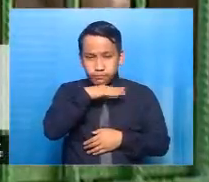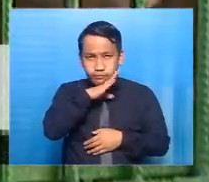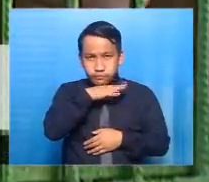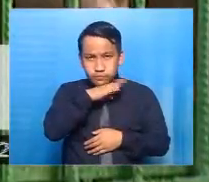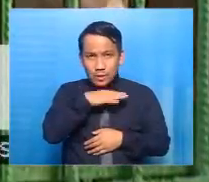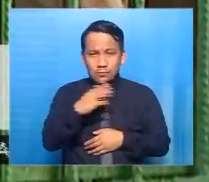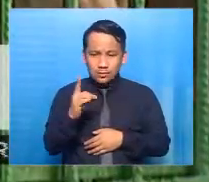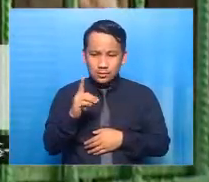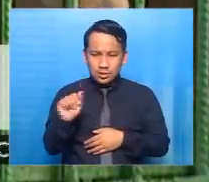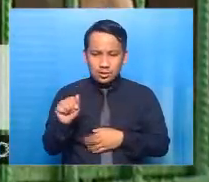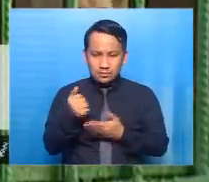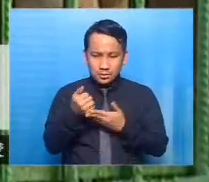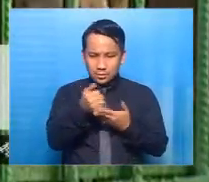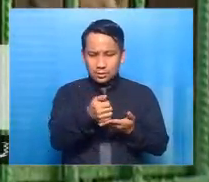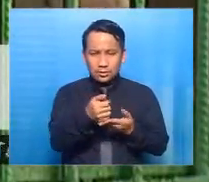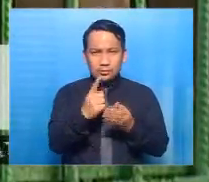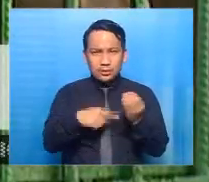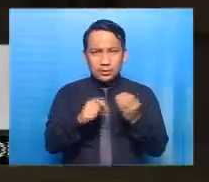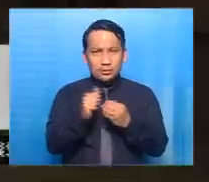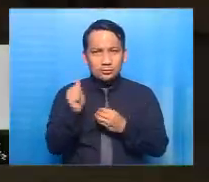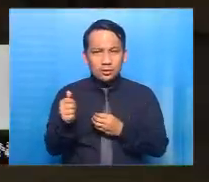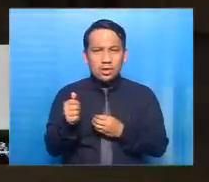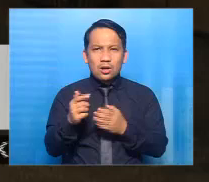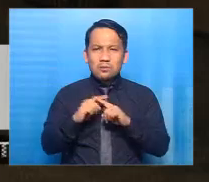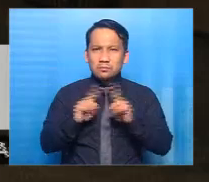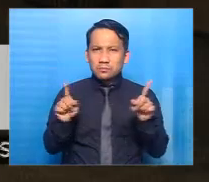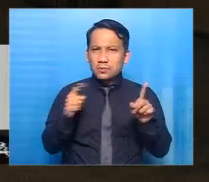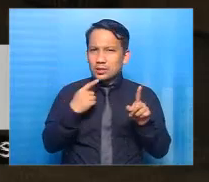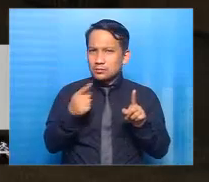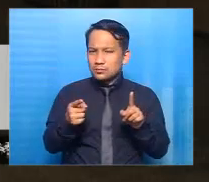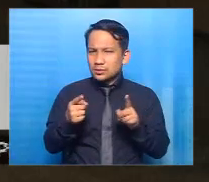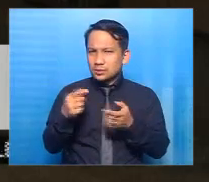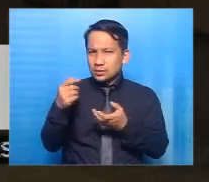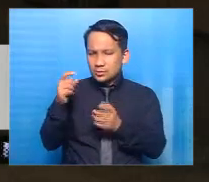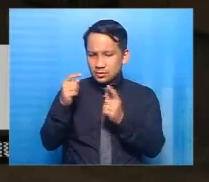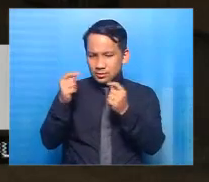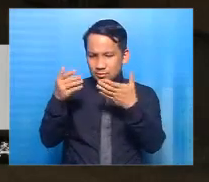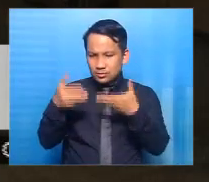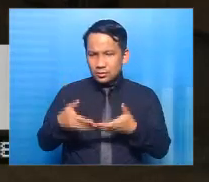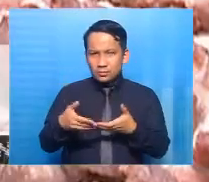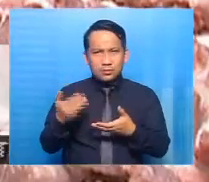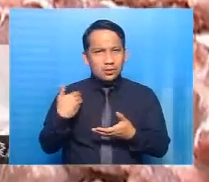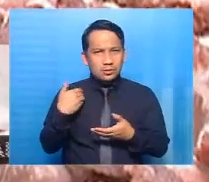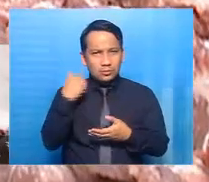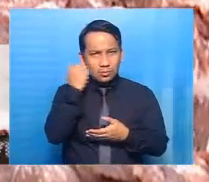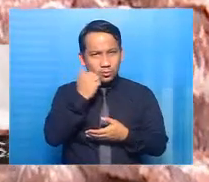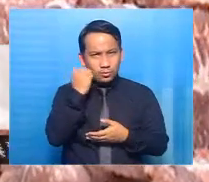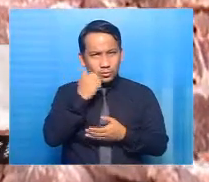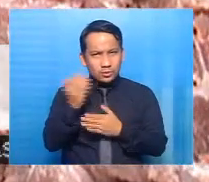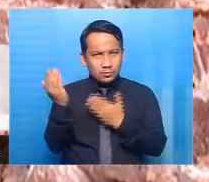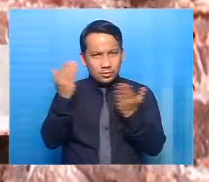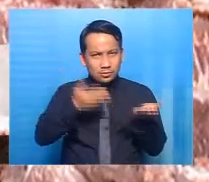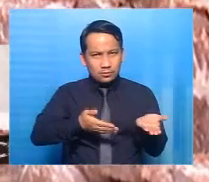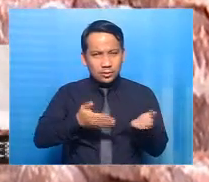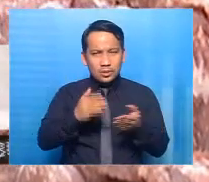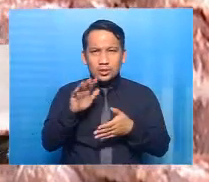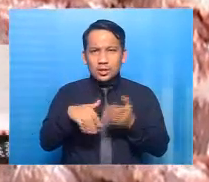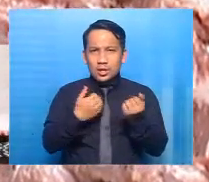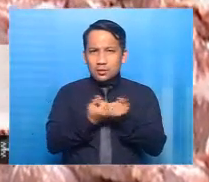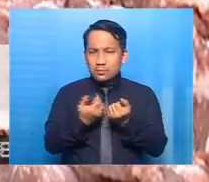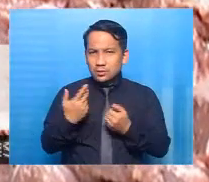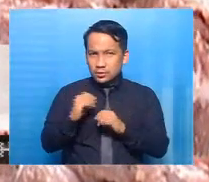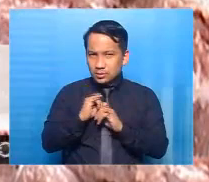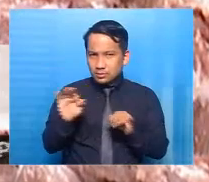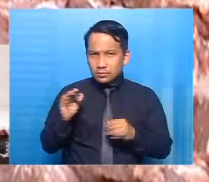sana ito para matugunan ang krisis sa supply. Pero ayon sa mga tindero, hindi araw-araw ang dating ng supply. Kung meron